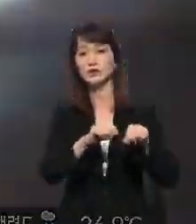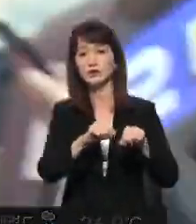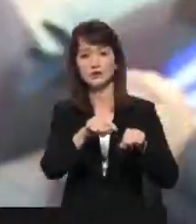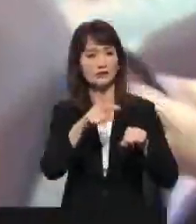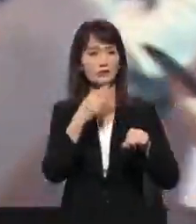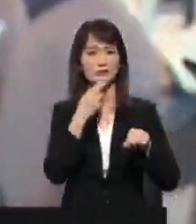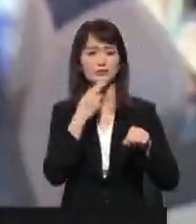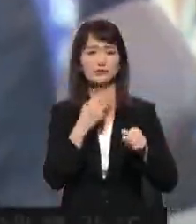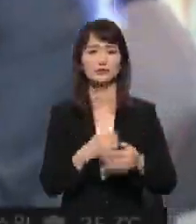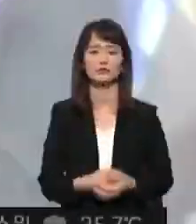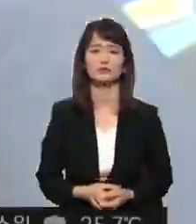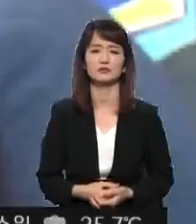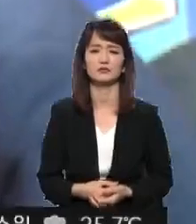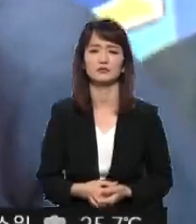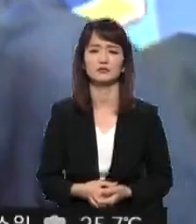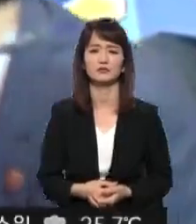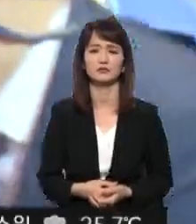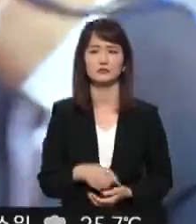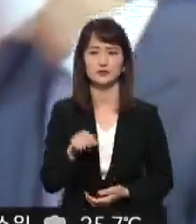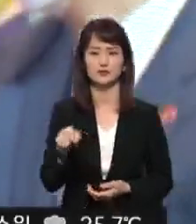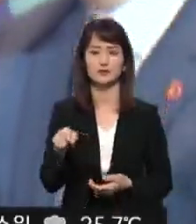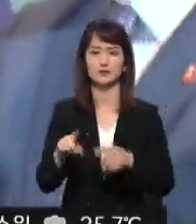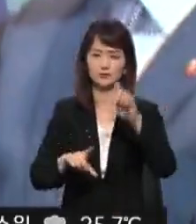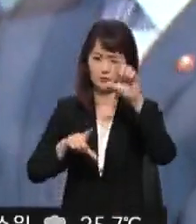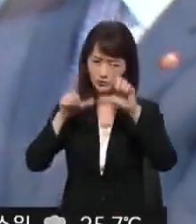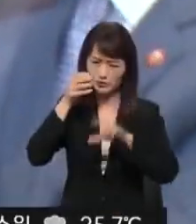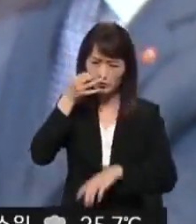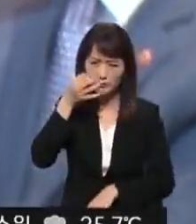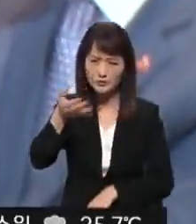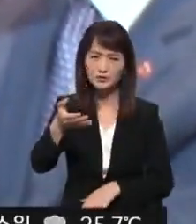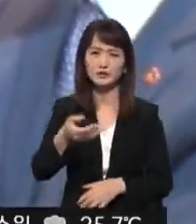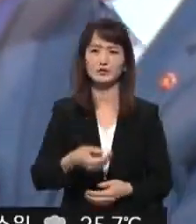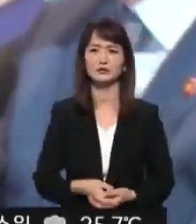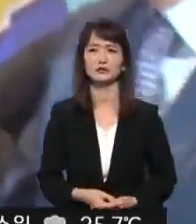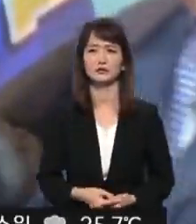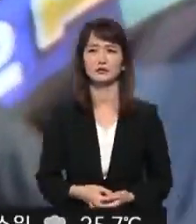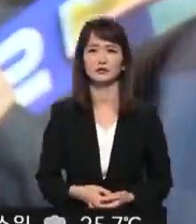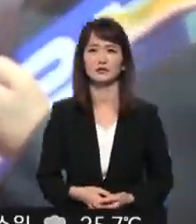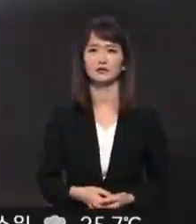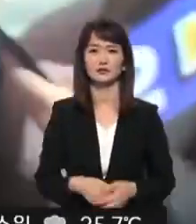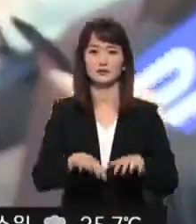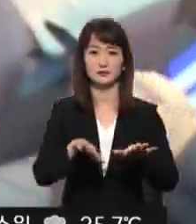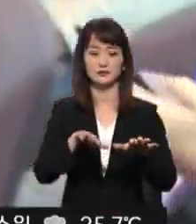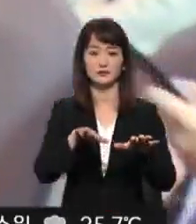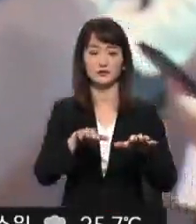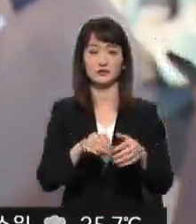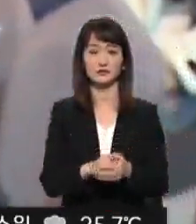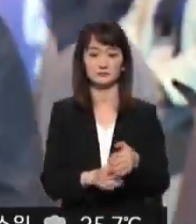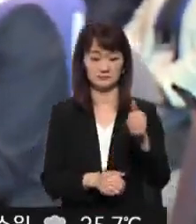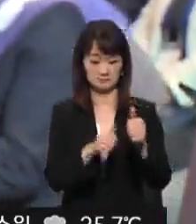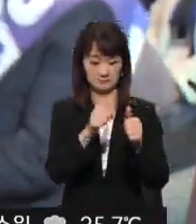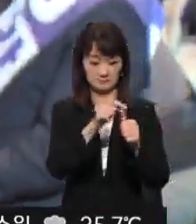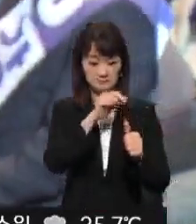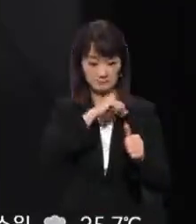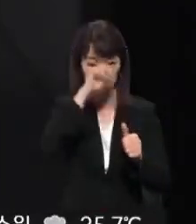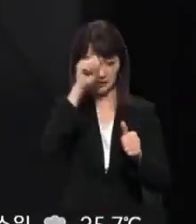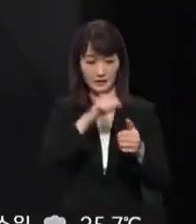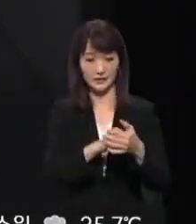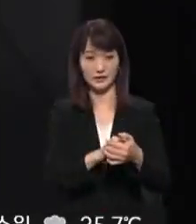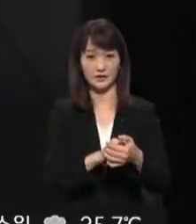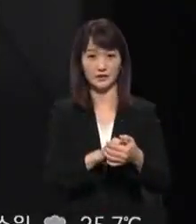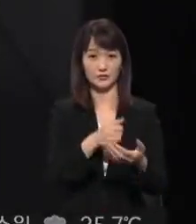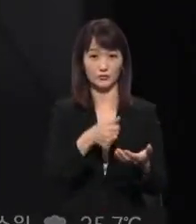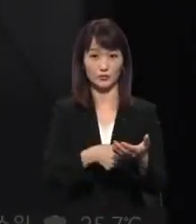보면은 그러다 보니까 사실은 저런 모습을 보이는 거 아니겠어요 지금 71% 를 얻었습니다 물론 경선 초반 이긴 하지만